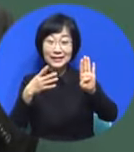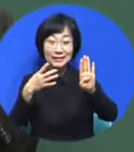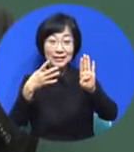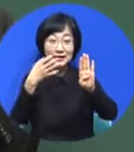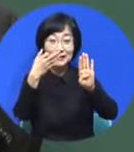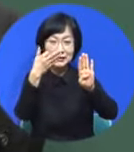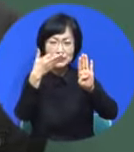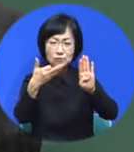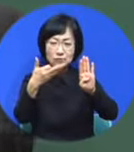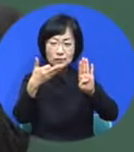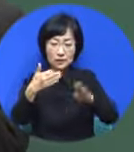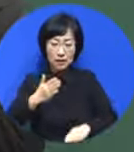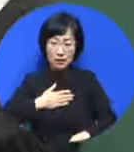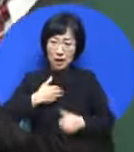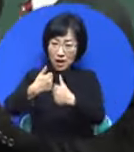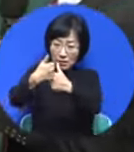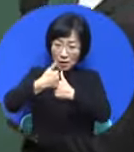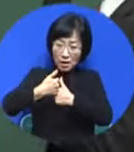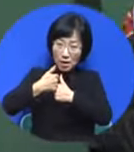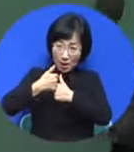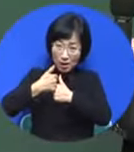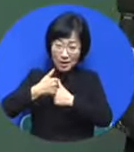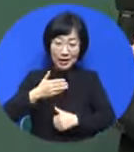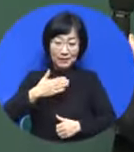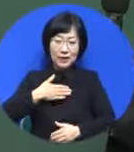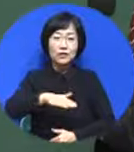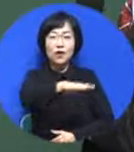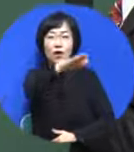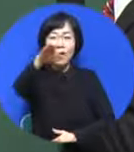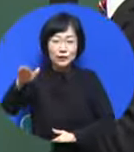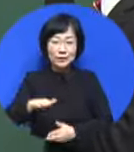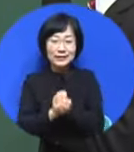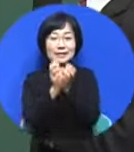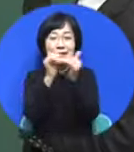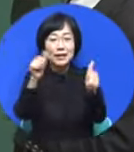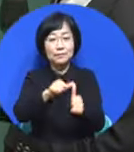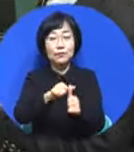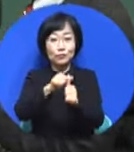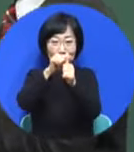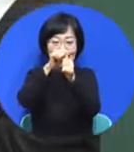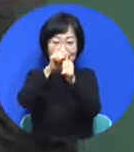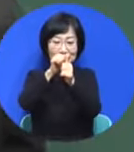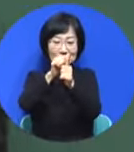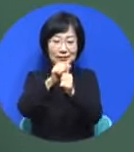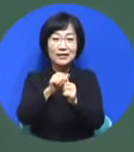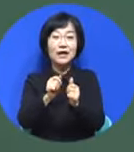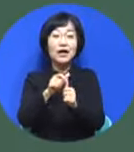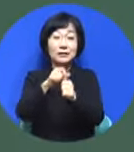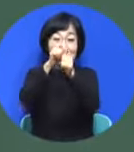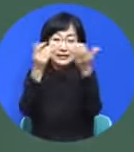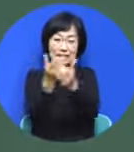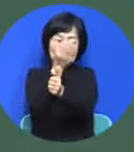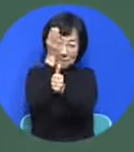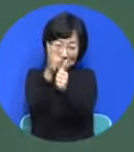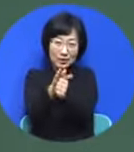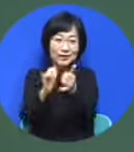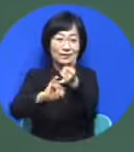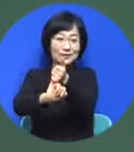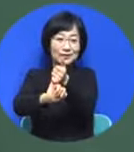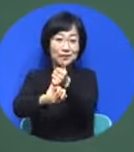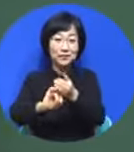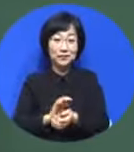In Matthew 4:19, Jesus says, "Come follow me, and I will make you fishers of men." 전도 어떻게 합니까? 그 질문은 잘못된 질문이죠. 나를 따라오는